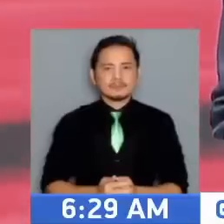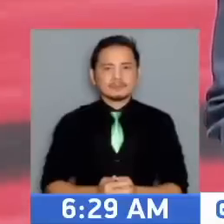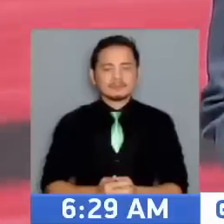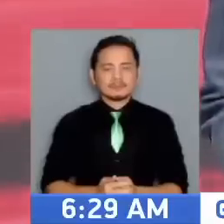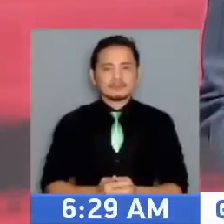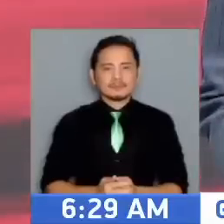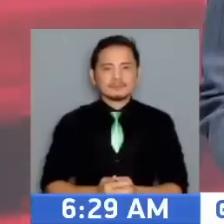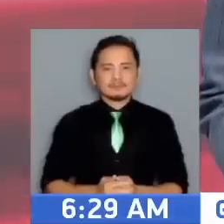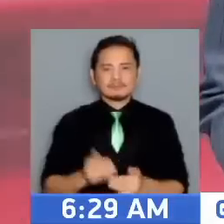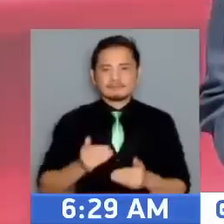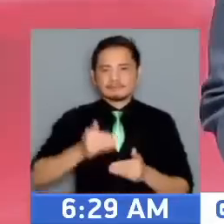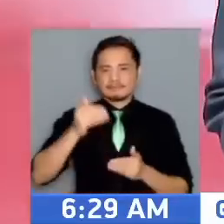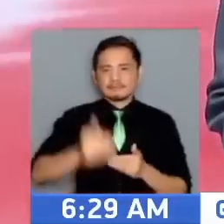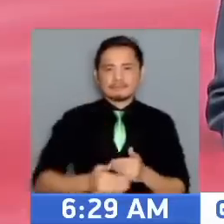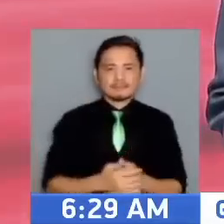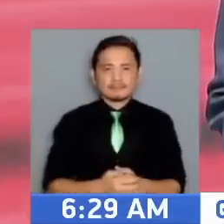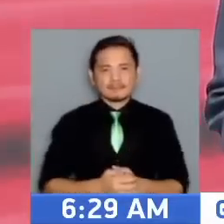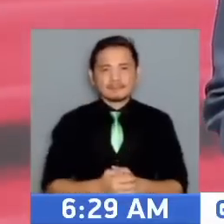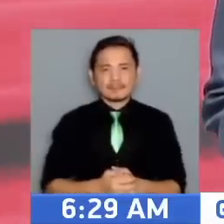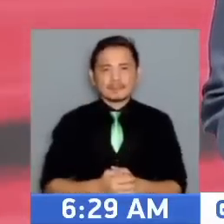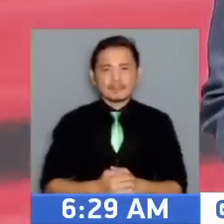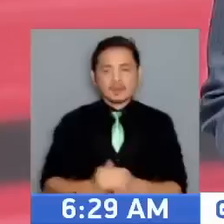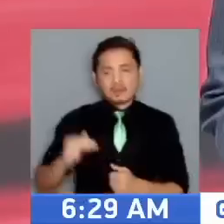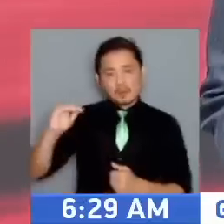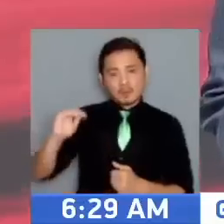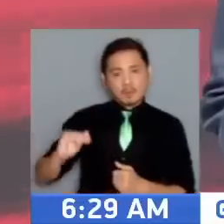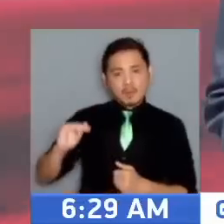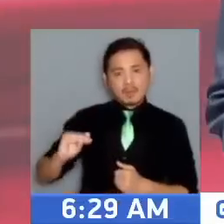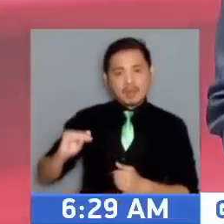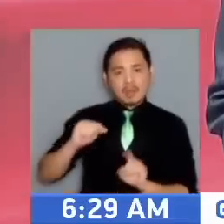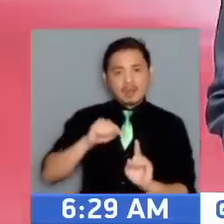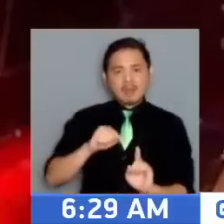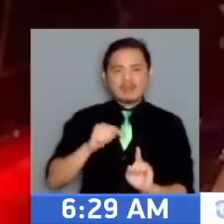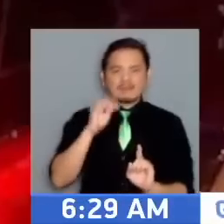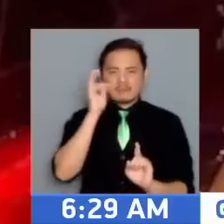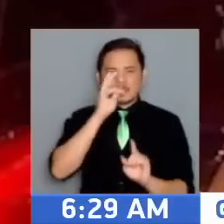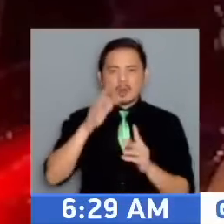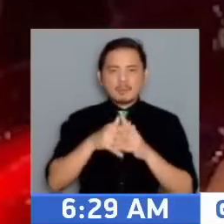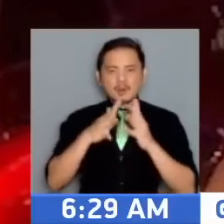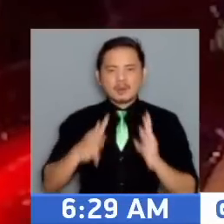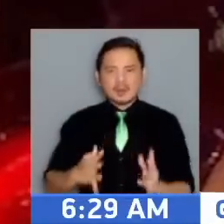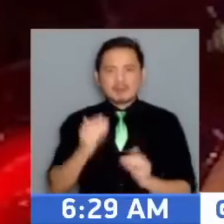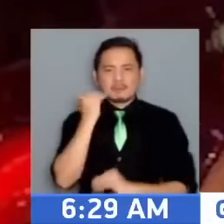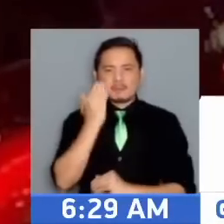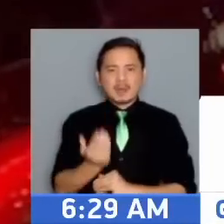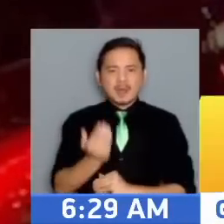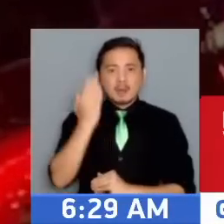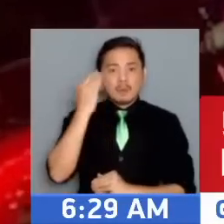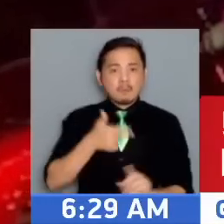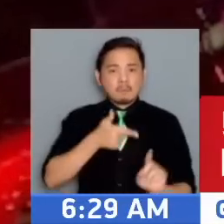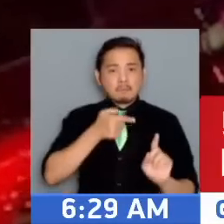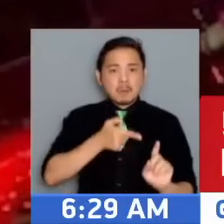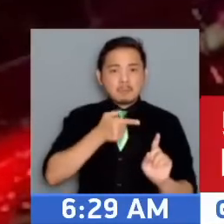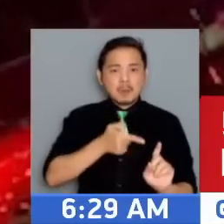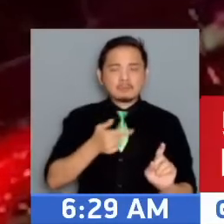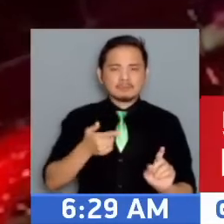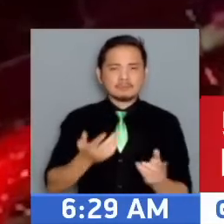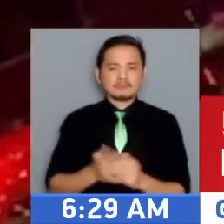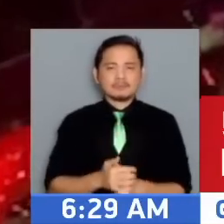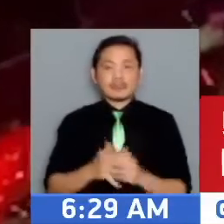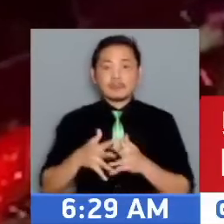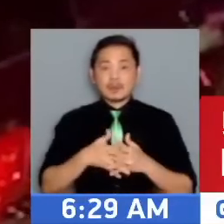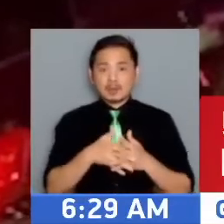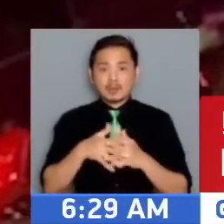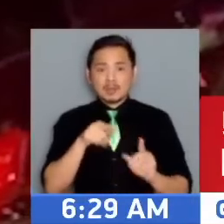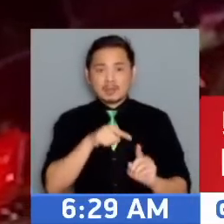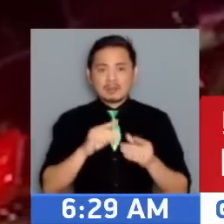Patay sa pamaril ang isang batang Phil-Am sa California sa Amerika. Base sa ulat ng California Highway Patrol Golden Gate Division,